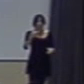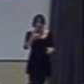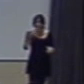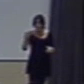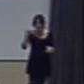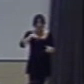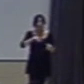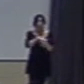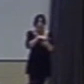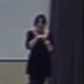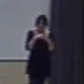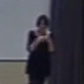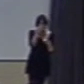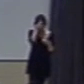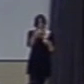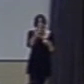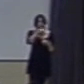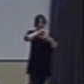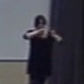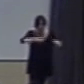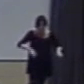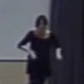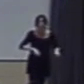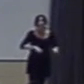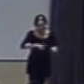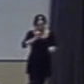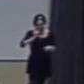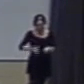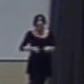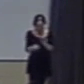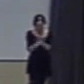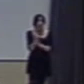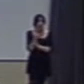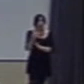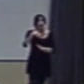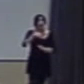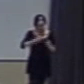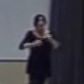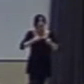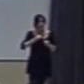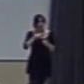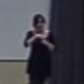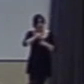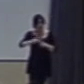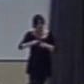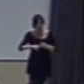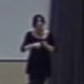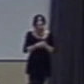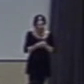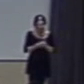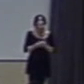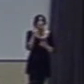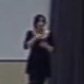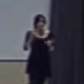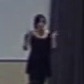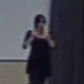també la cultura, i es financen projectes de recerca. També és directora de la Fundació La Marató de TV3, professora de televisió a